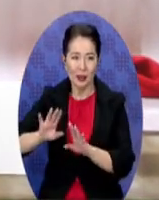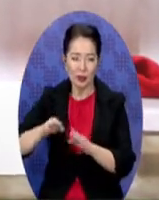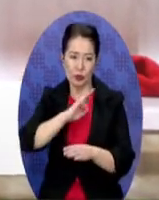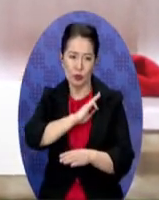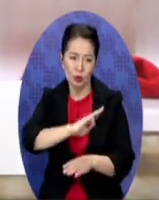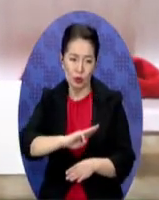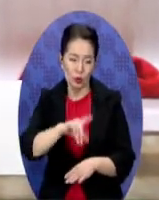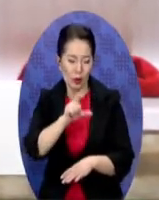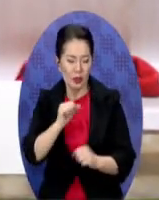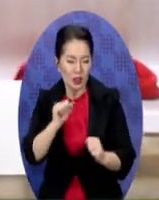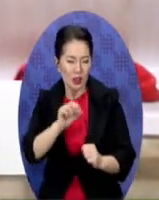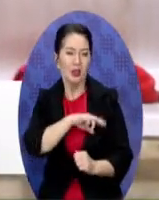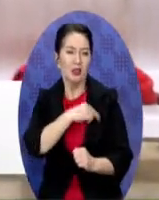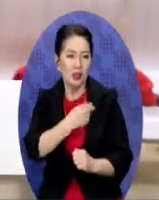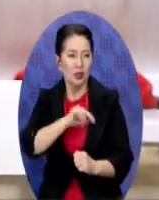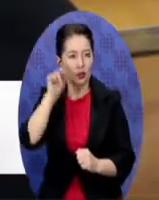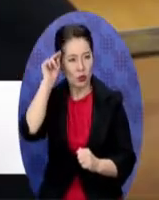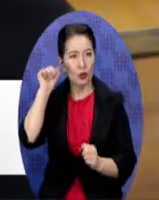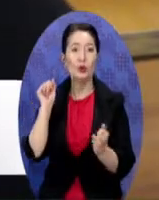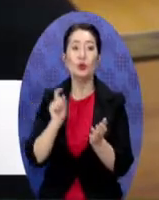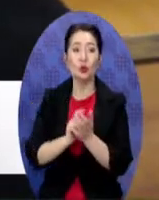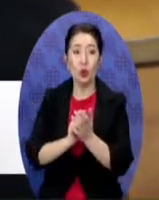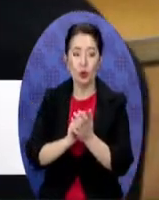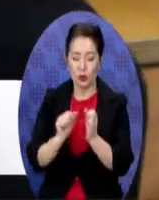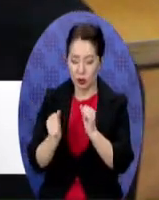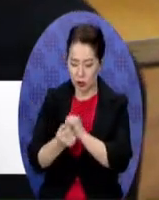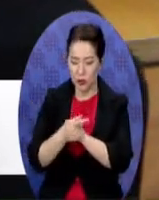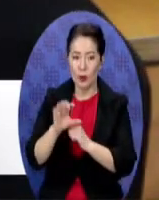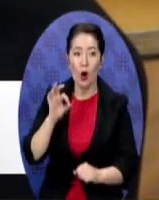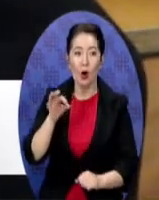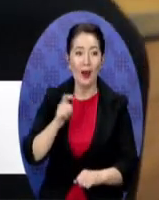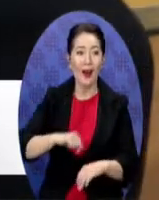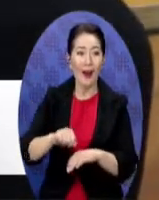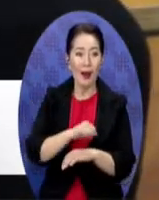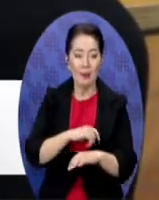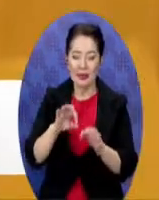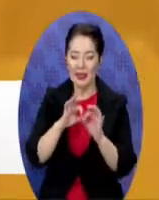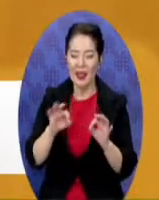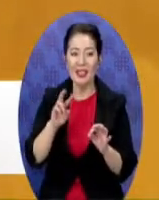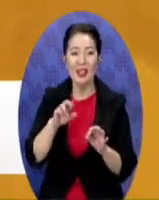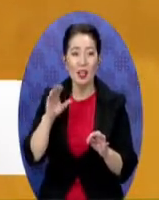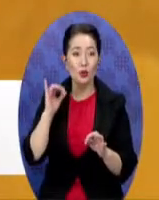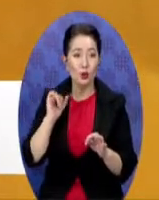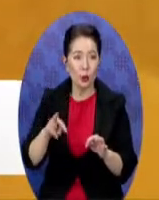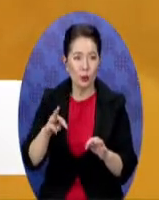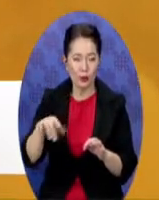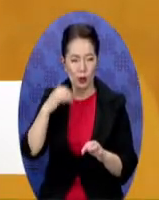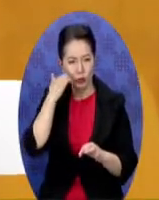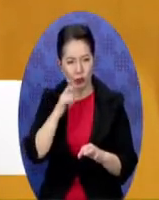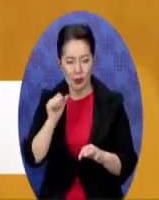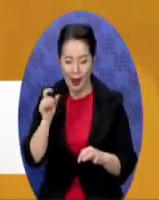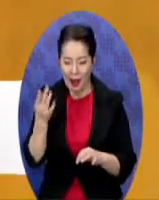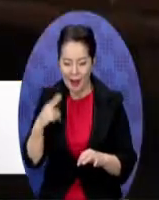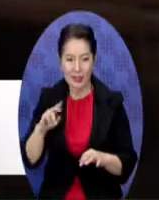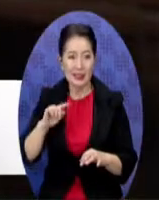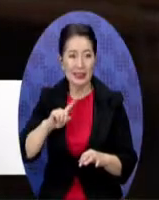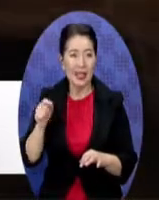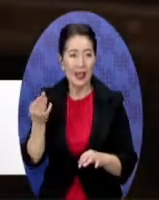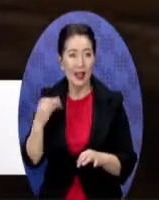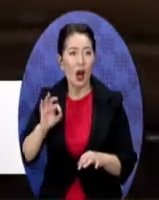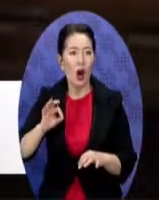нь хичээн суралцах нь чухал гэдгийг онцолж байлаа. Өвөр ханга аймгийн Нарийн Тэл сумын уугуул энэ буурай ардын задгай хөг гэж юу